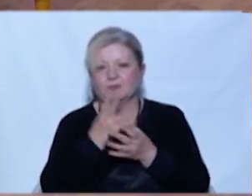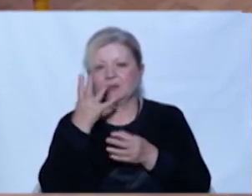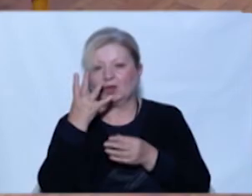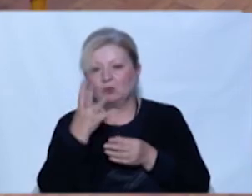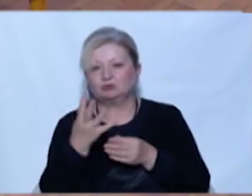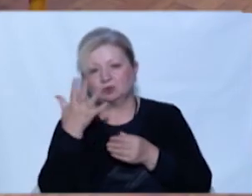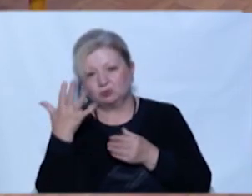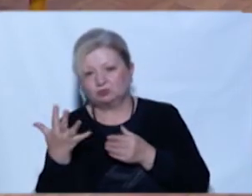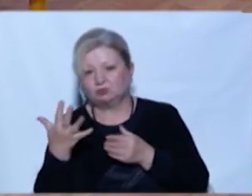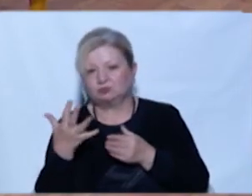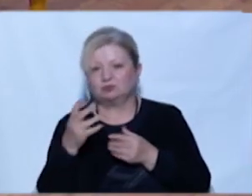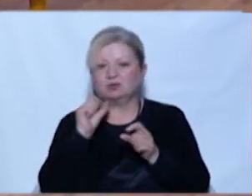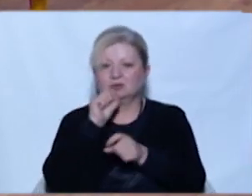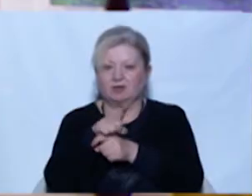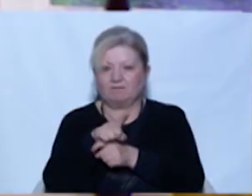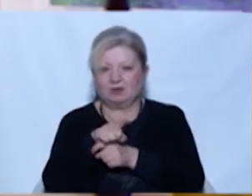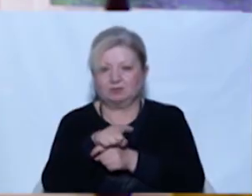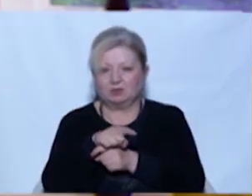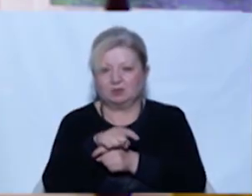4, 5 და 6 დავალებები.